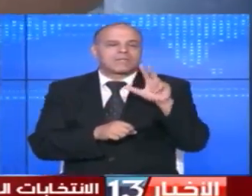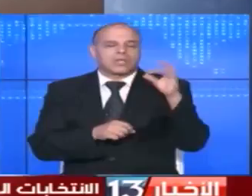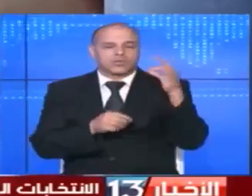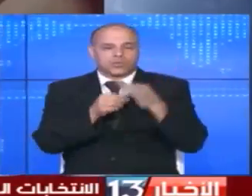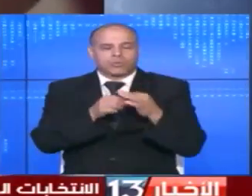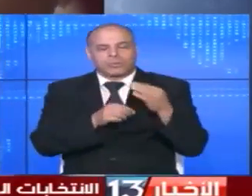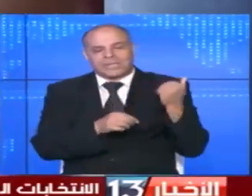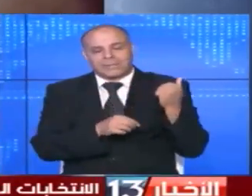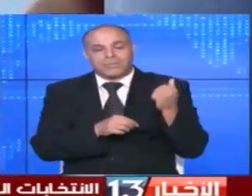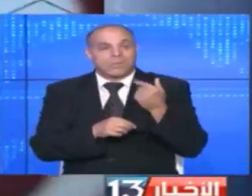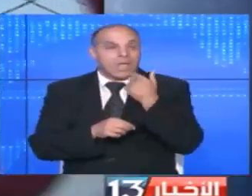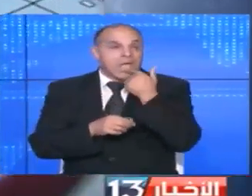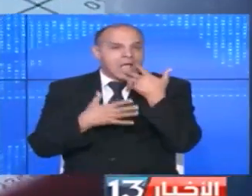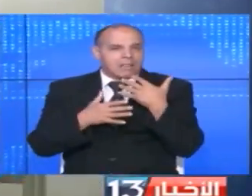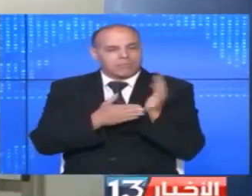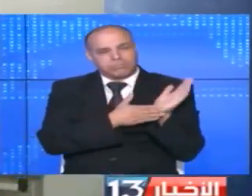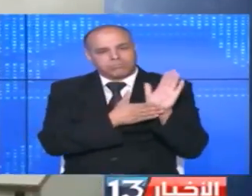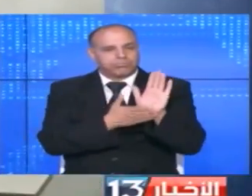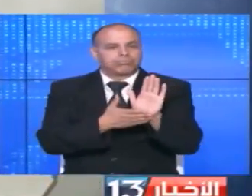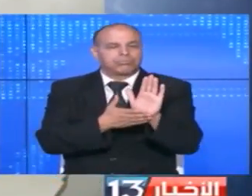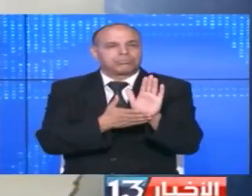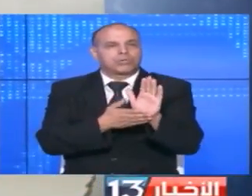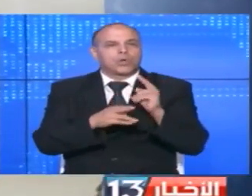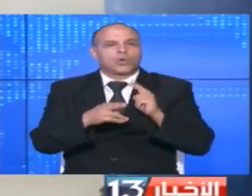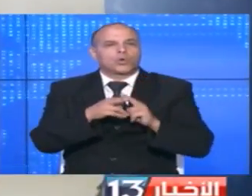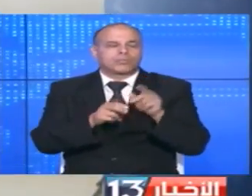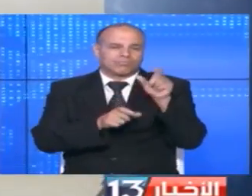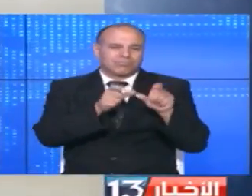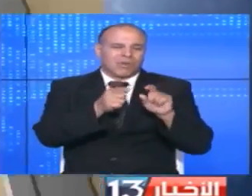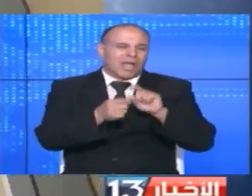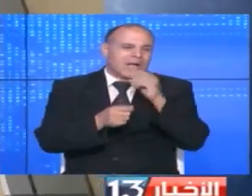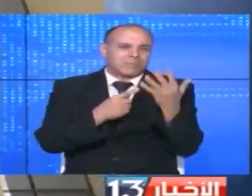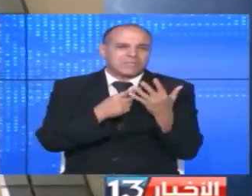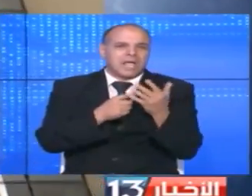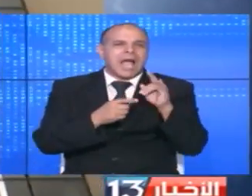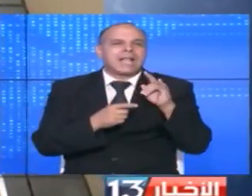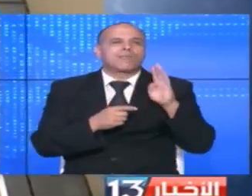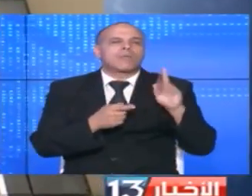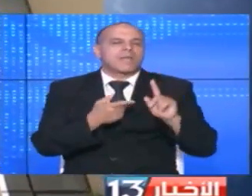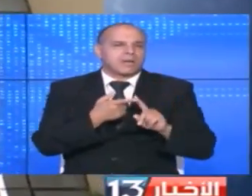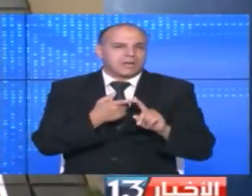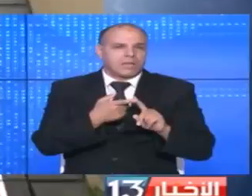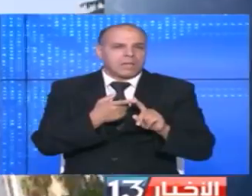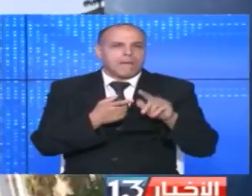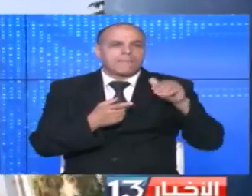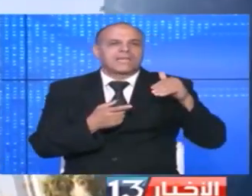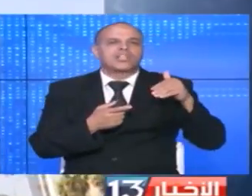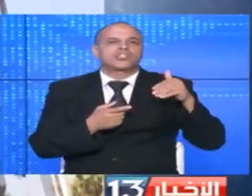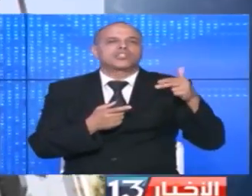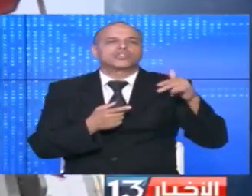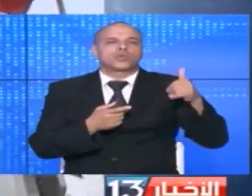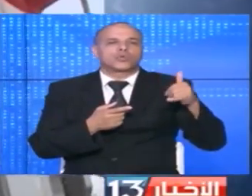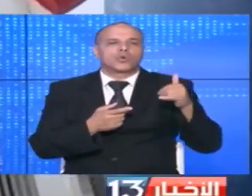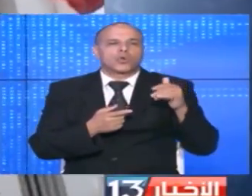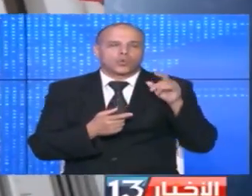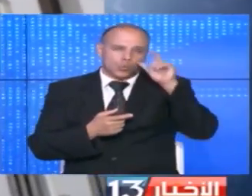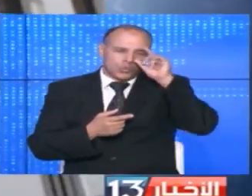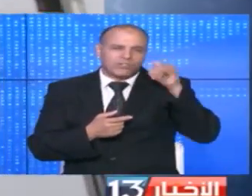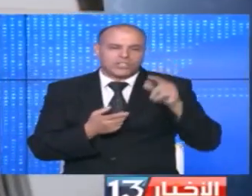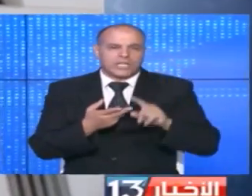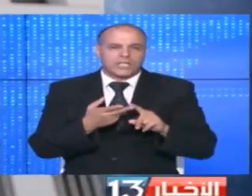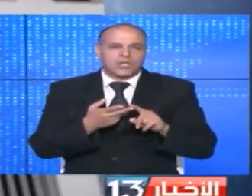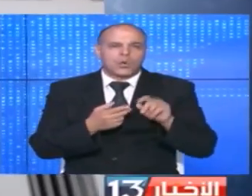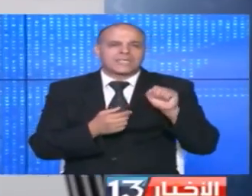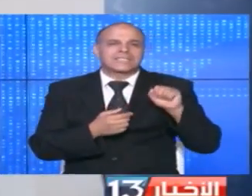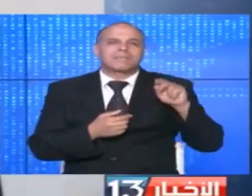الجاري تم تقديمها باسم المترشحين والناجح اللول ويوسف الشاهد وا